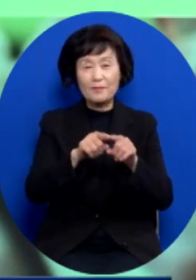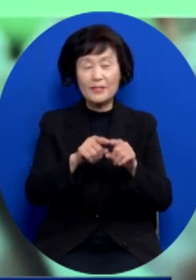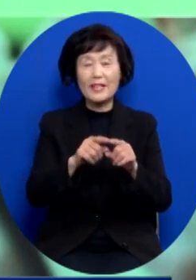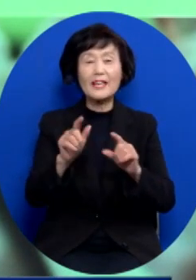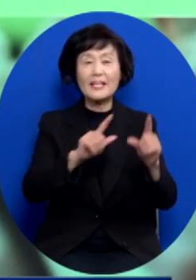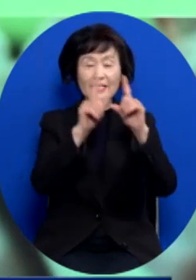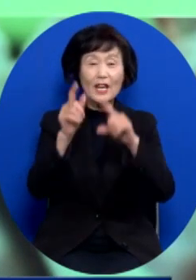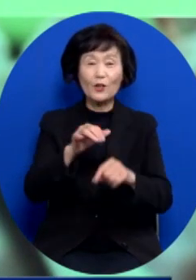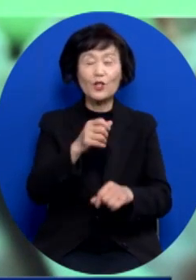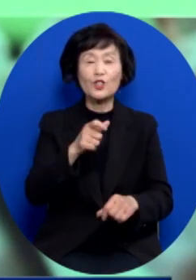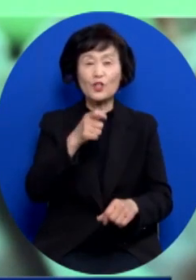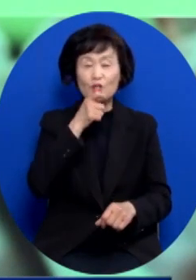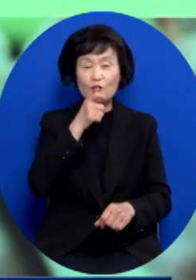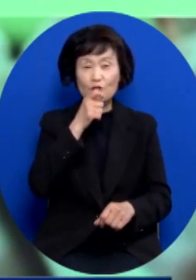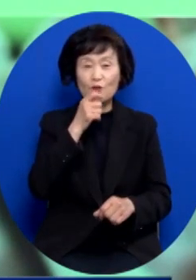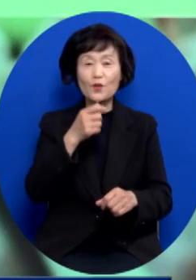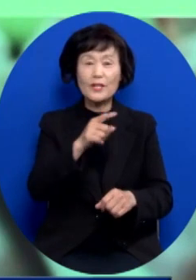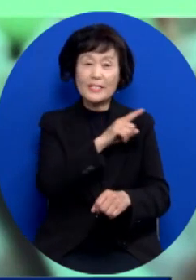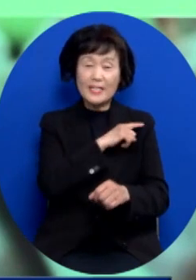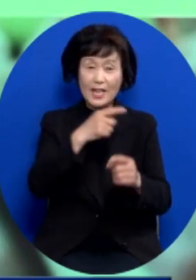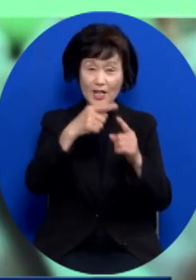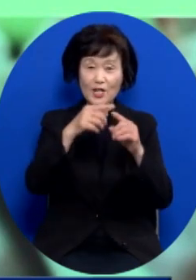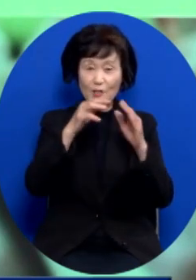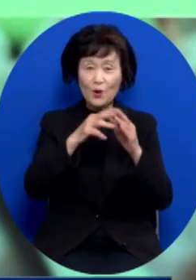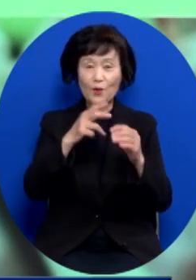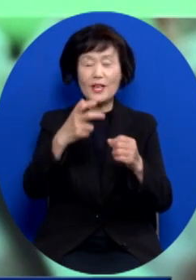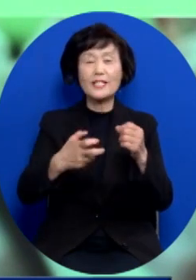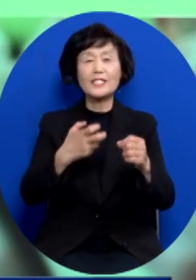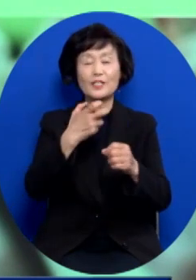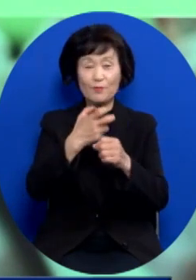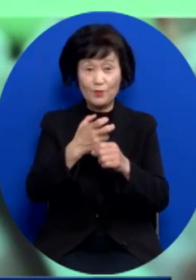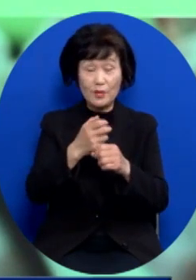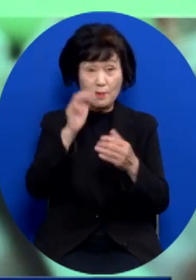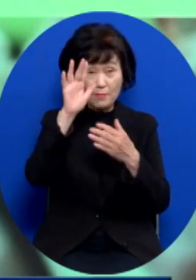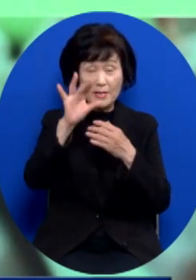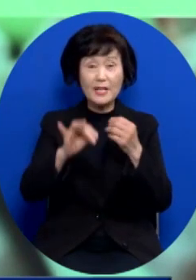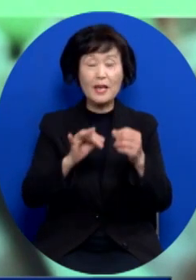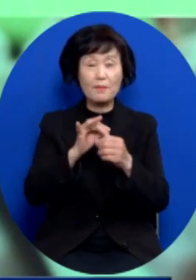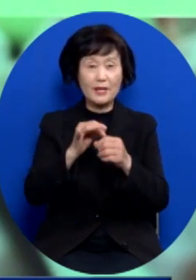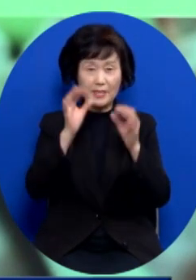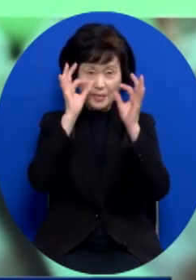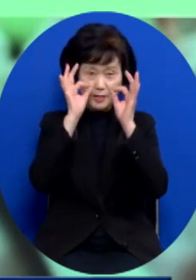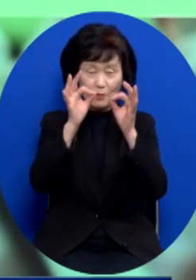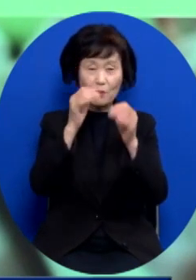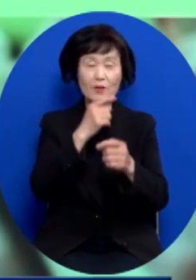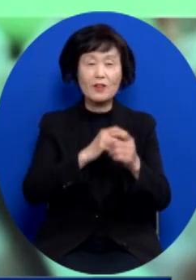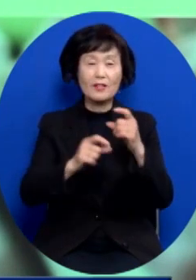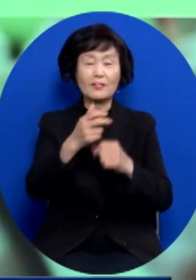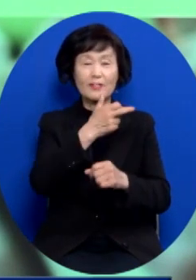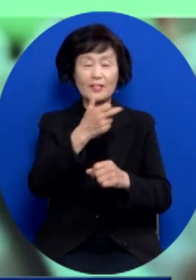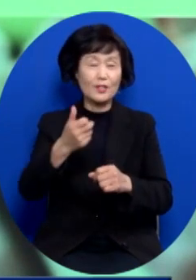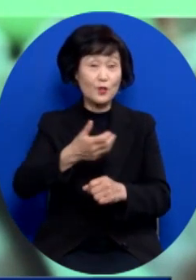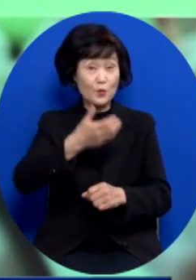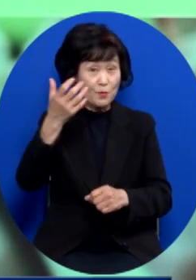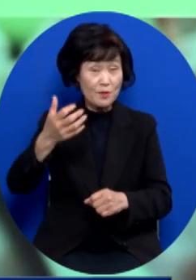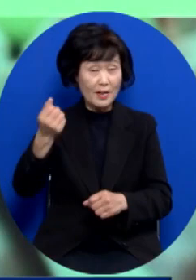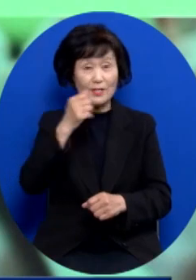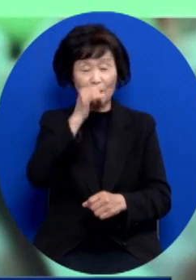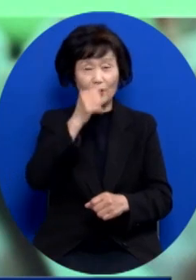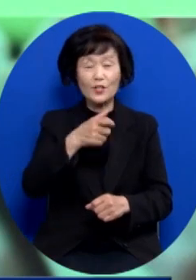수원제일교회가 설립 70주년을 맞았습니다 미래의 100년을 바라보며 더 큰 꿈을 꾸고 있는